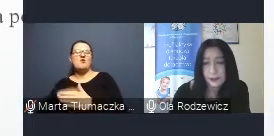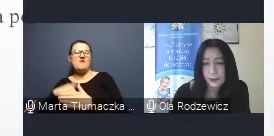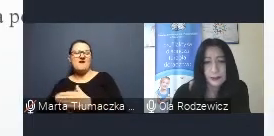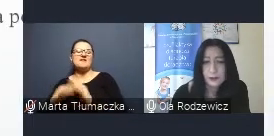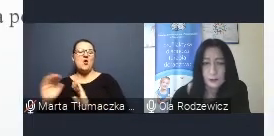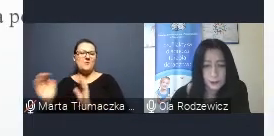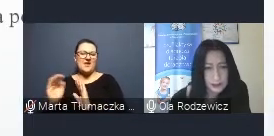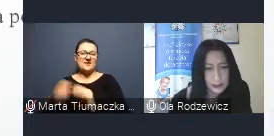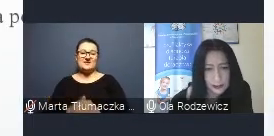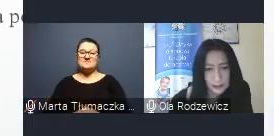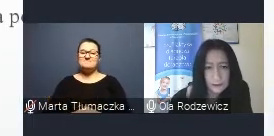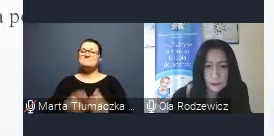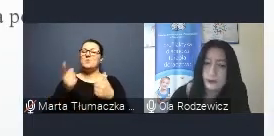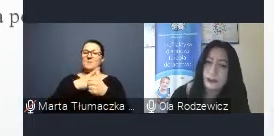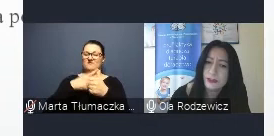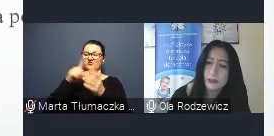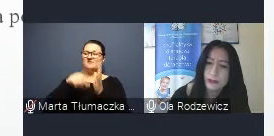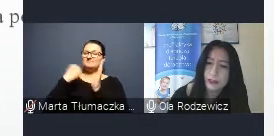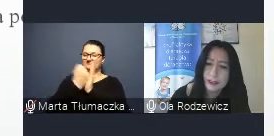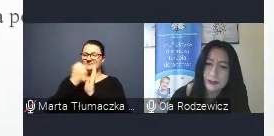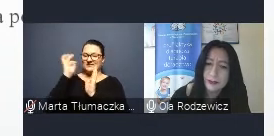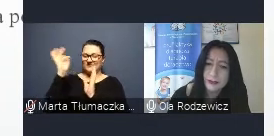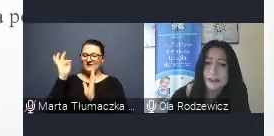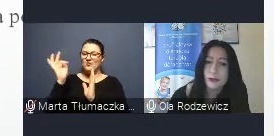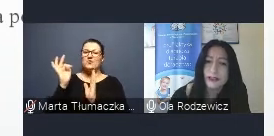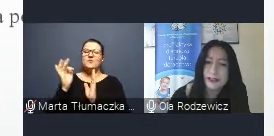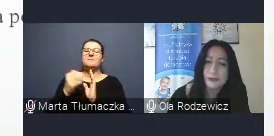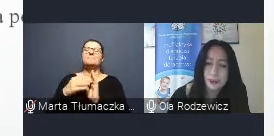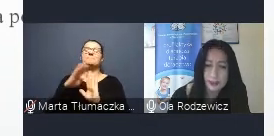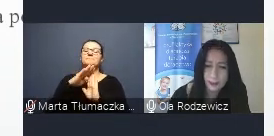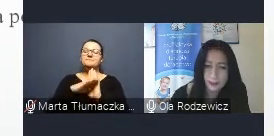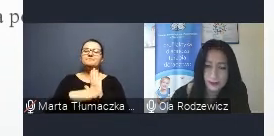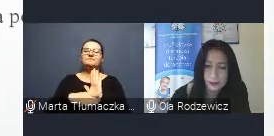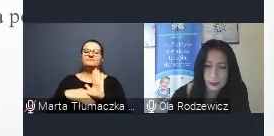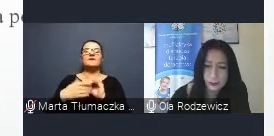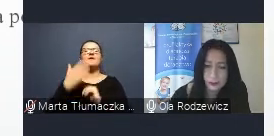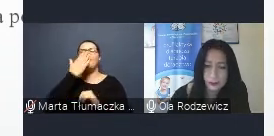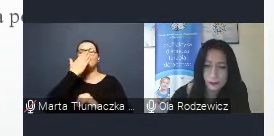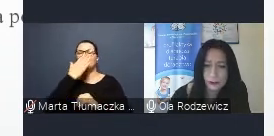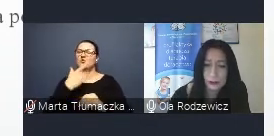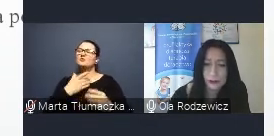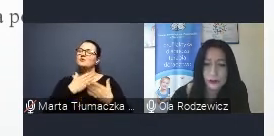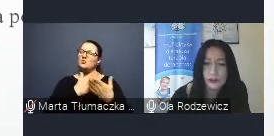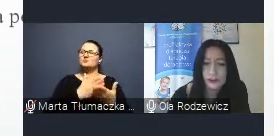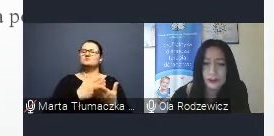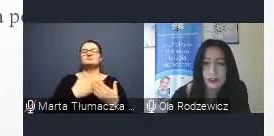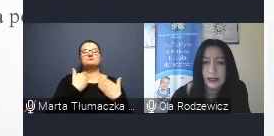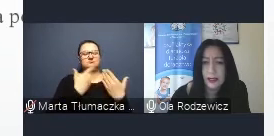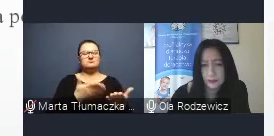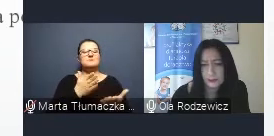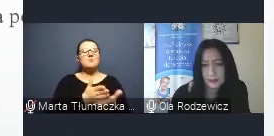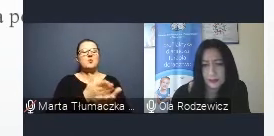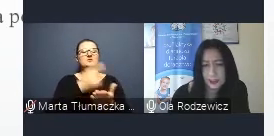to pierwsze rozporządzenie dotyczące zasad organizacji udzielania pomocy psychologiczno-pedagogicznej dotyczy